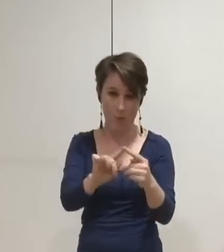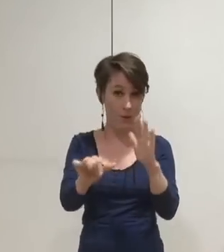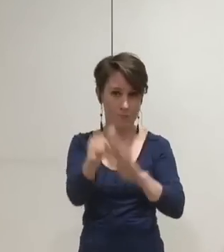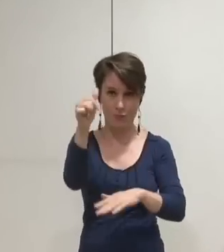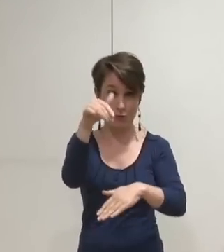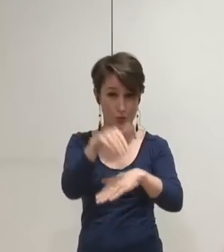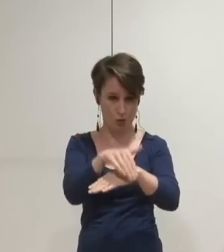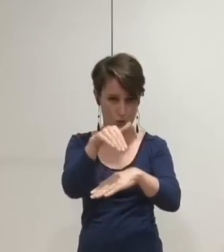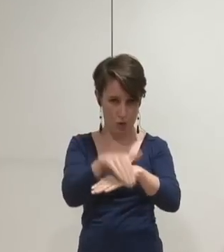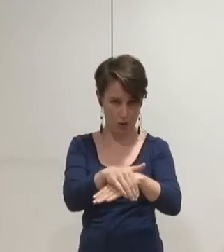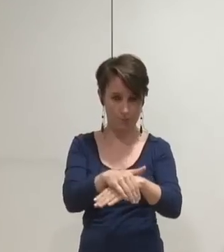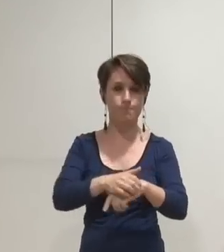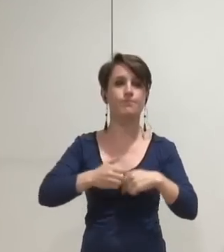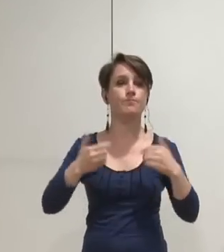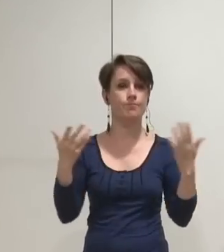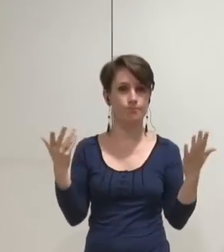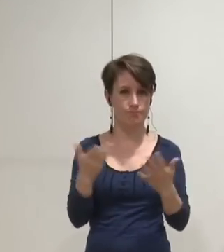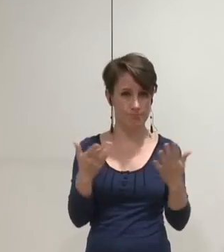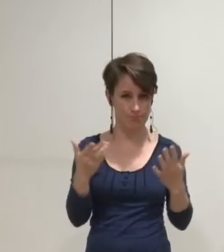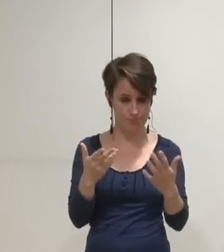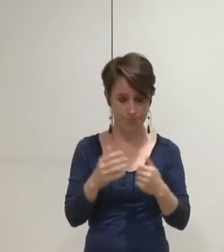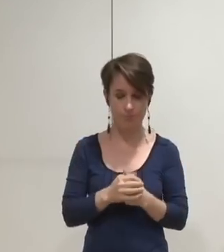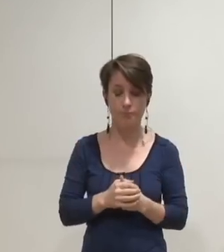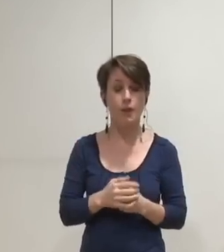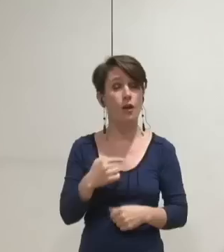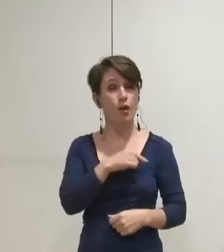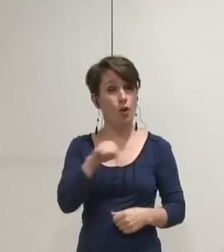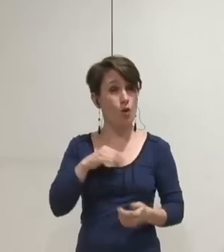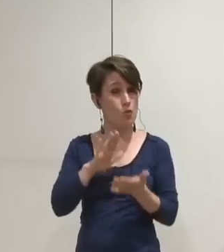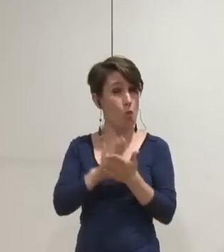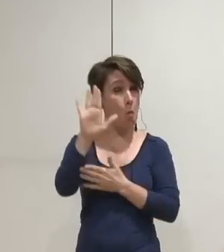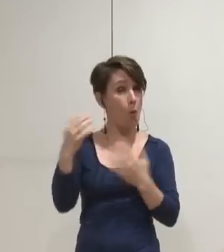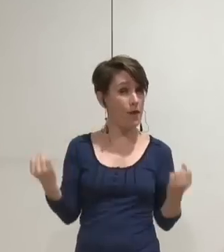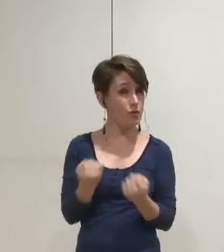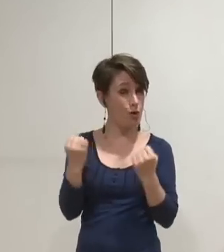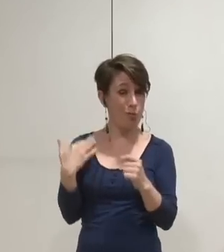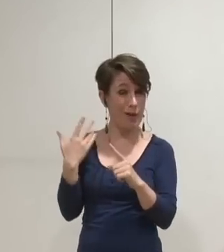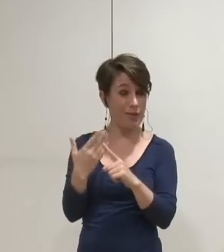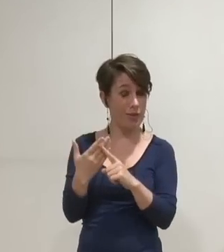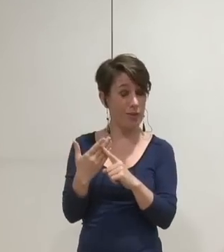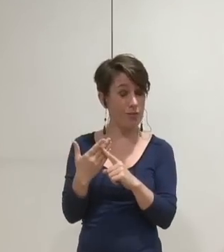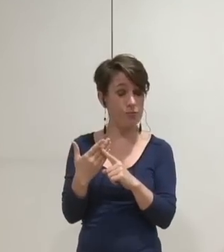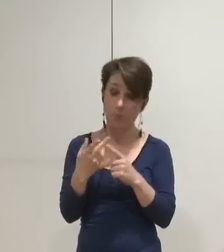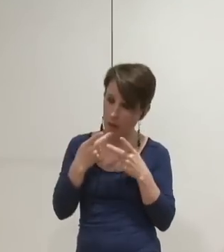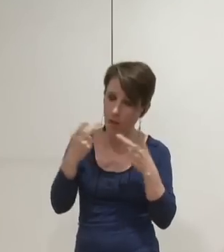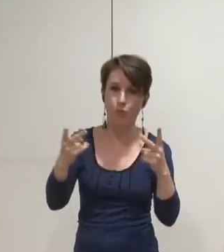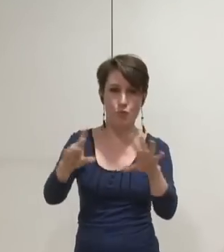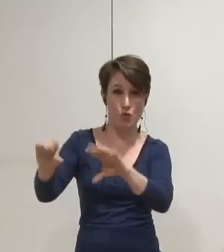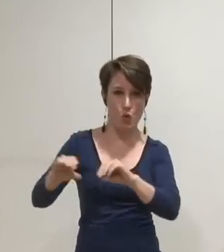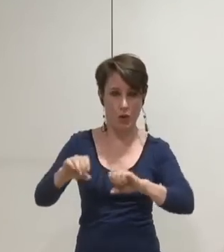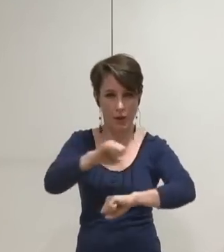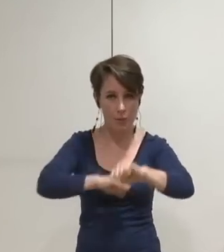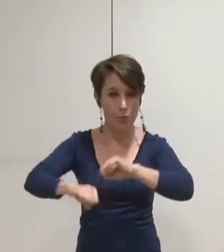mise en œuvre d'un de nos engagement celui de réaliser un plan lumière permettant